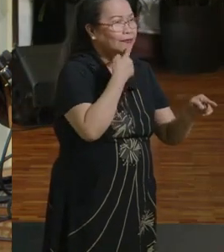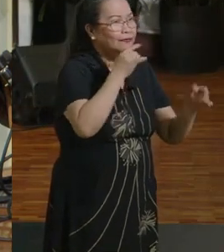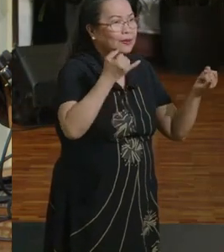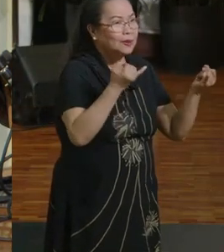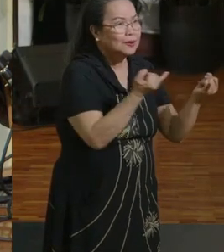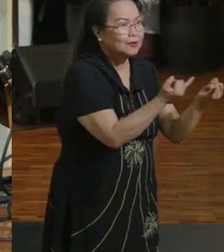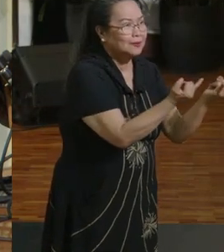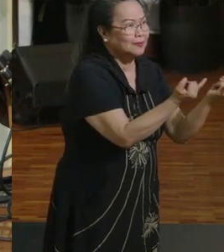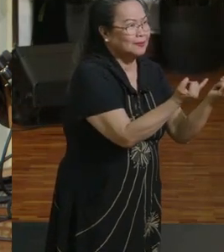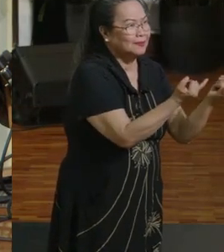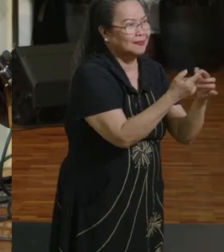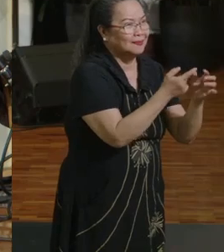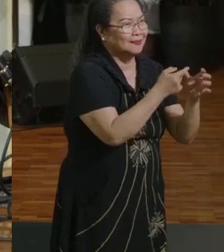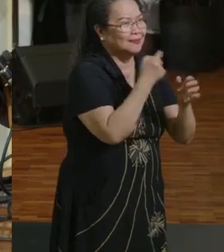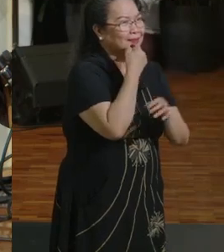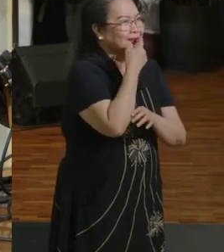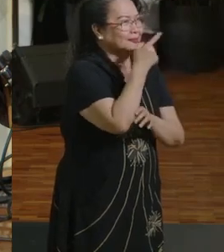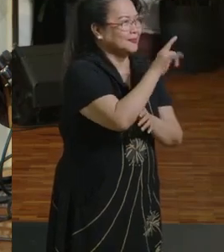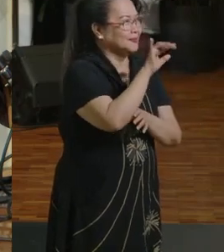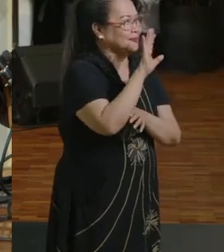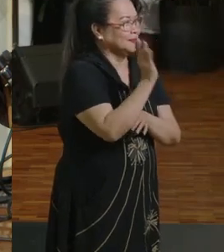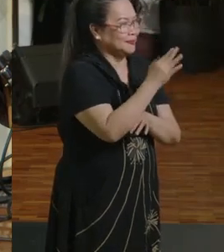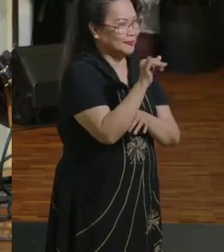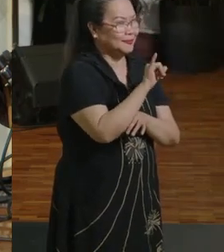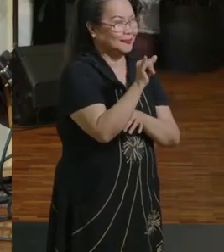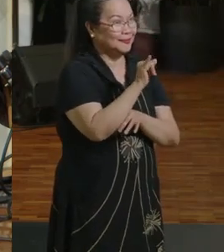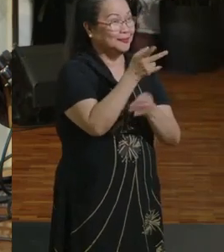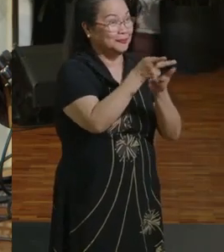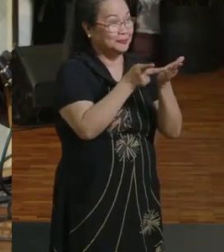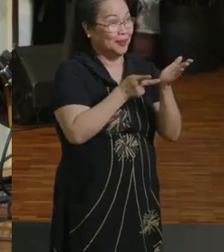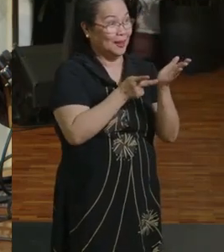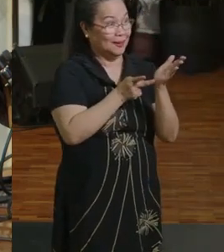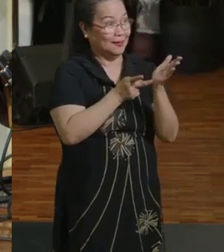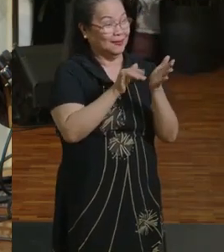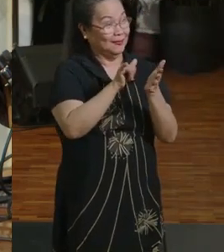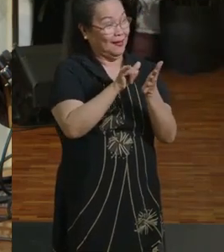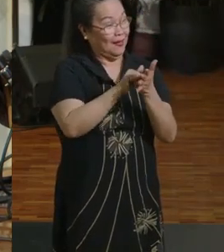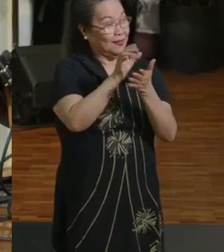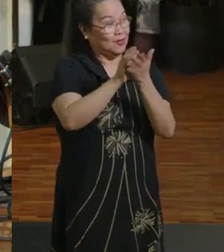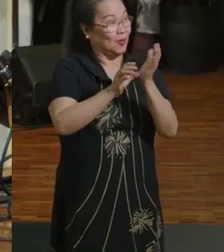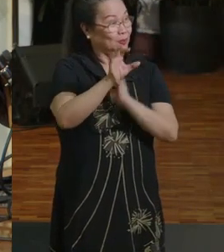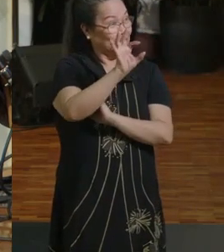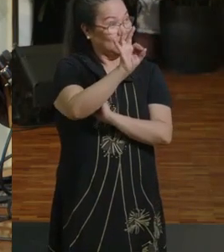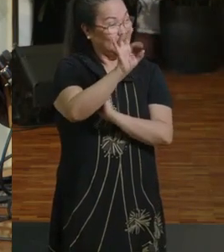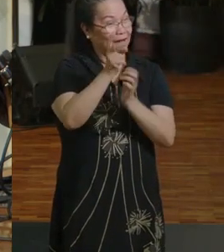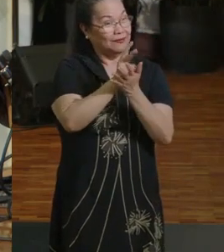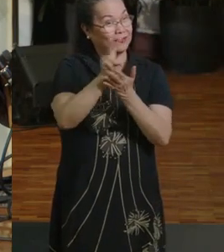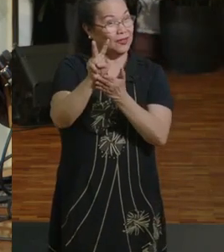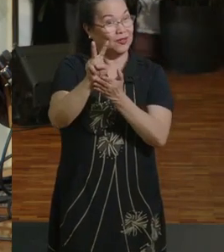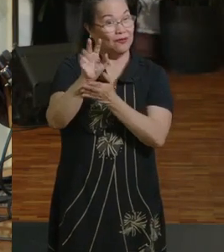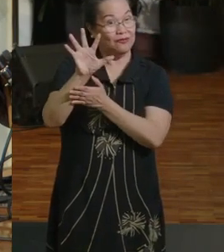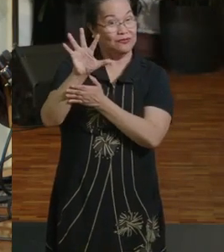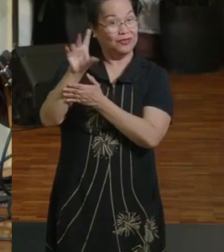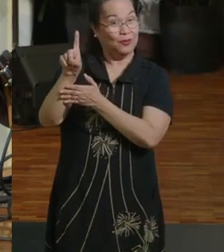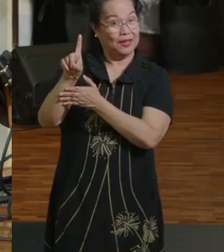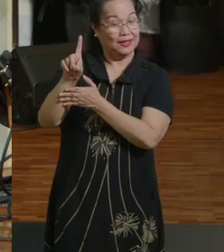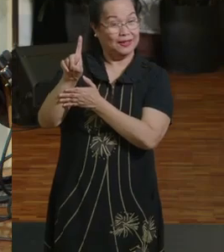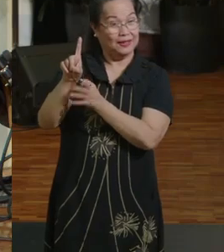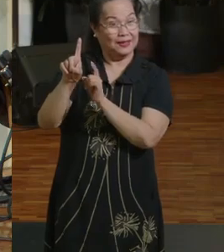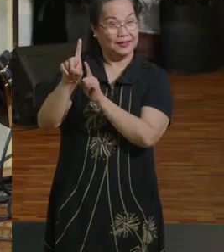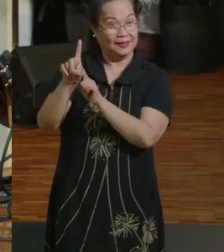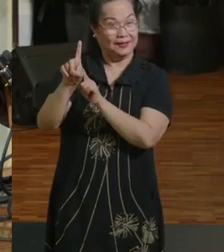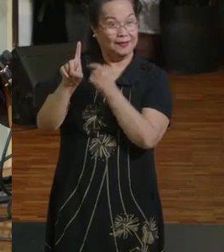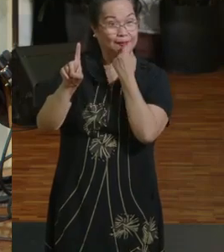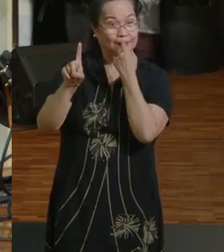ini-introduce nitong phrase na ito, yung section hanggang sa chapter 9 verse 51.